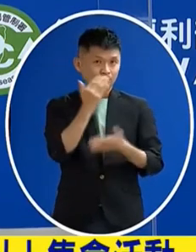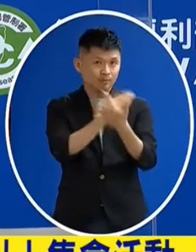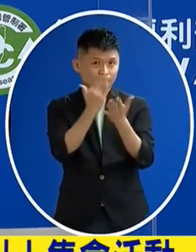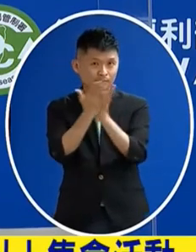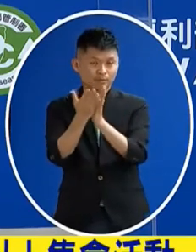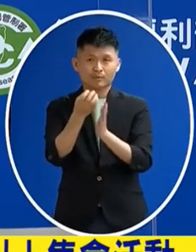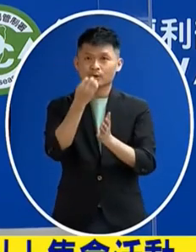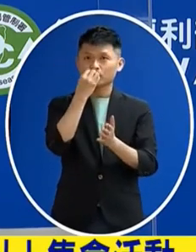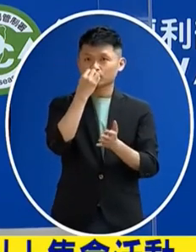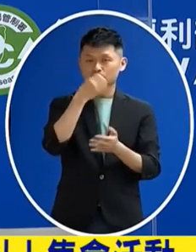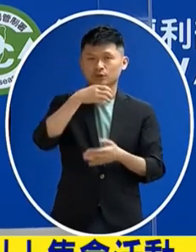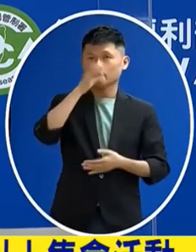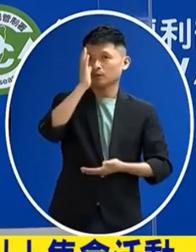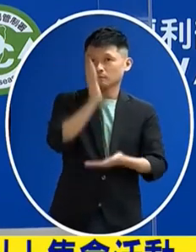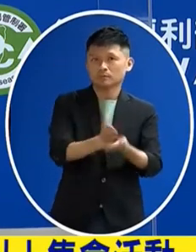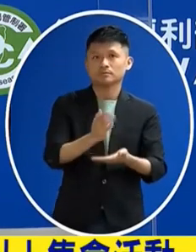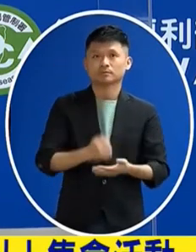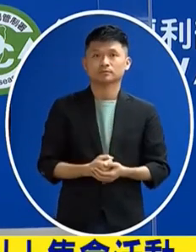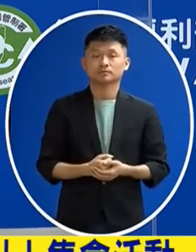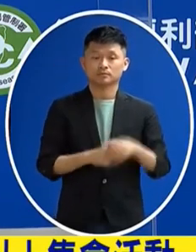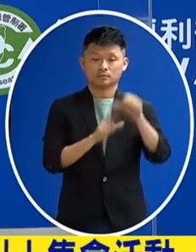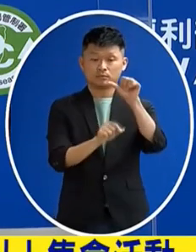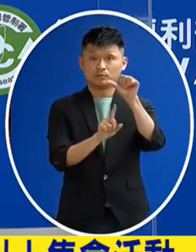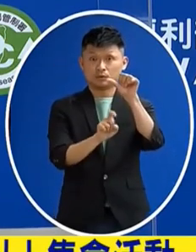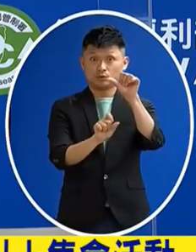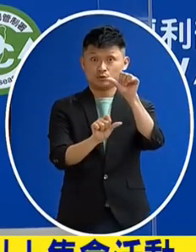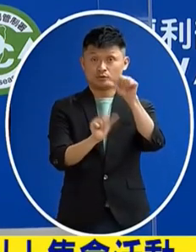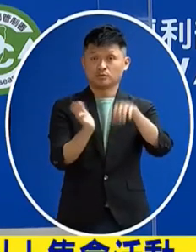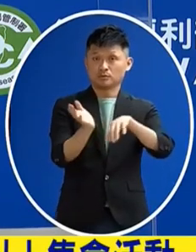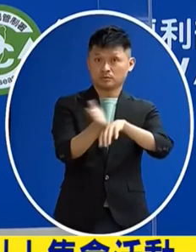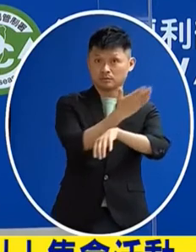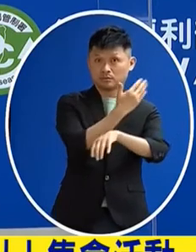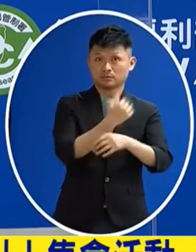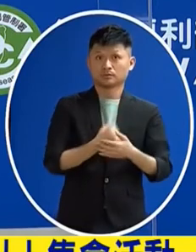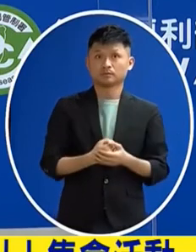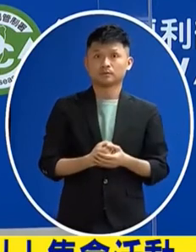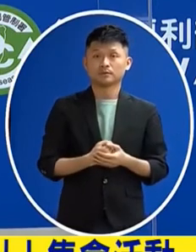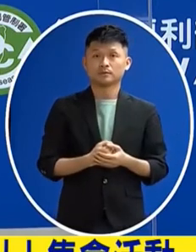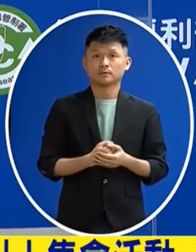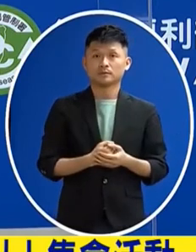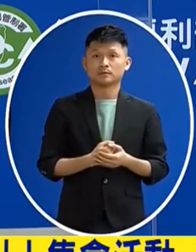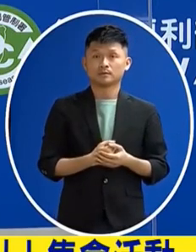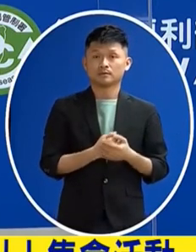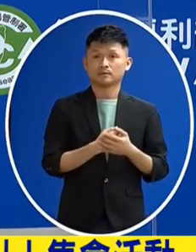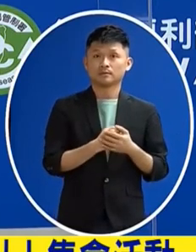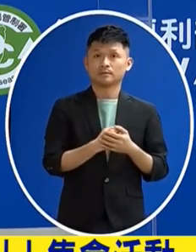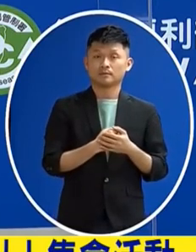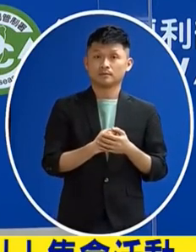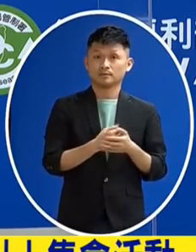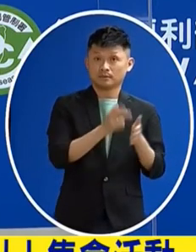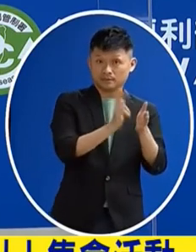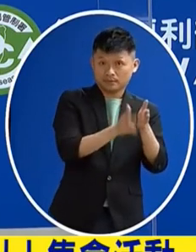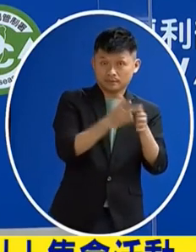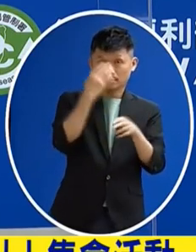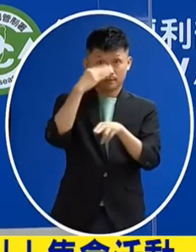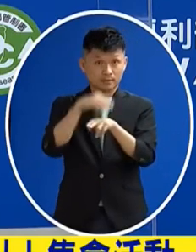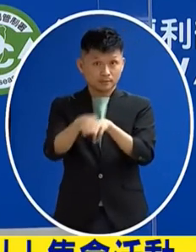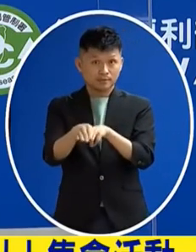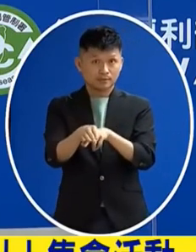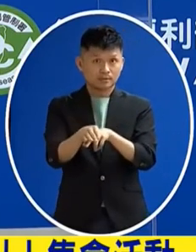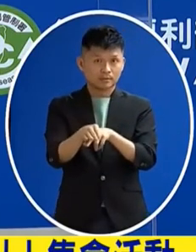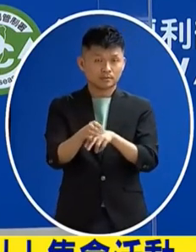禁止饮食。那5月15日起哈。那双铁